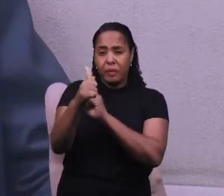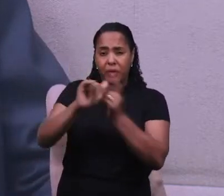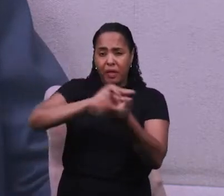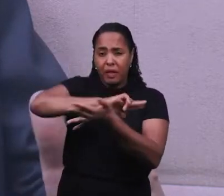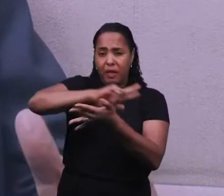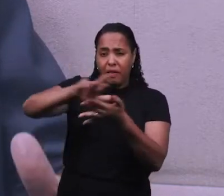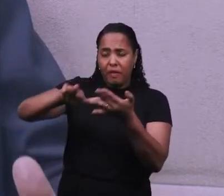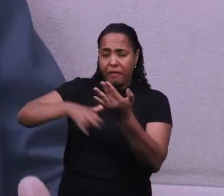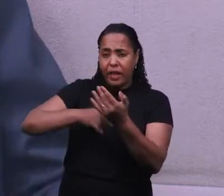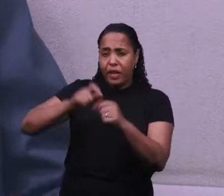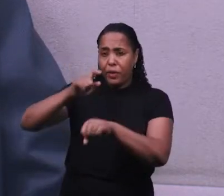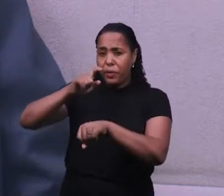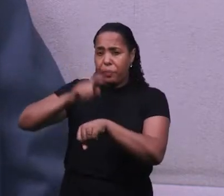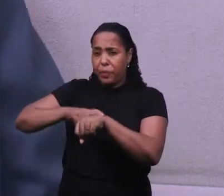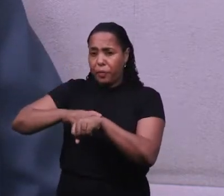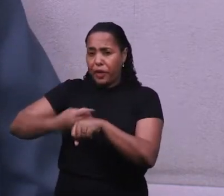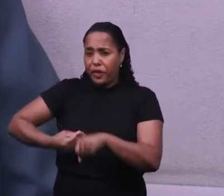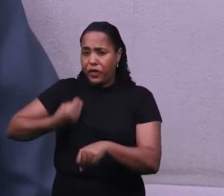et les prophéties